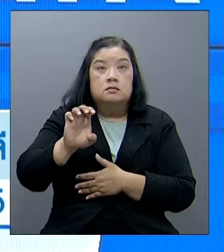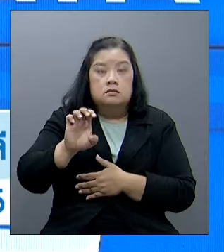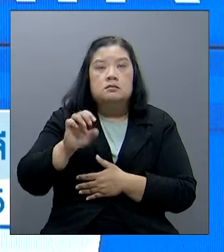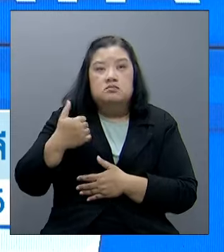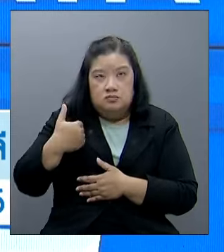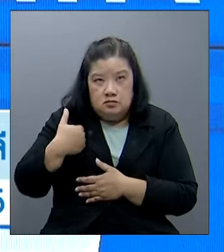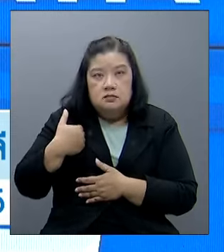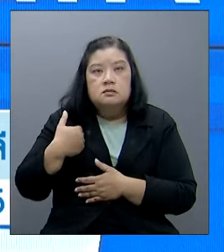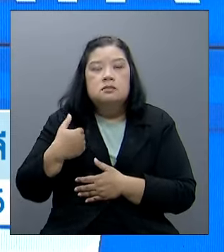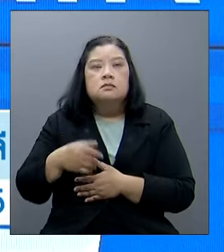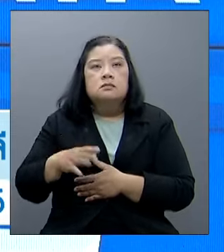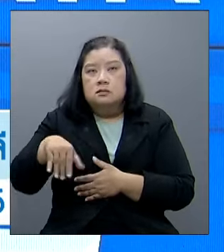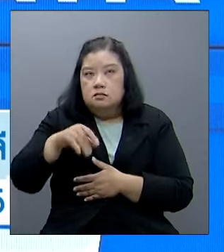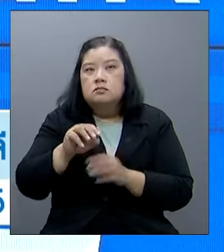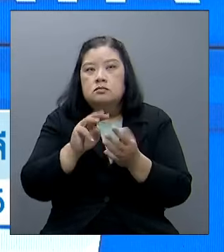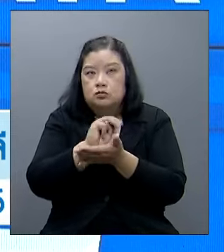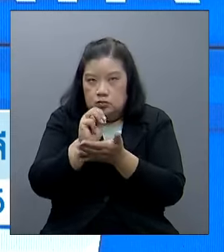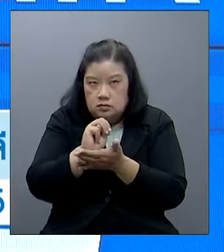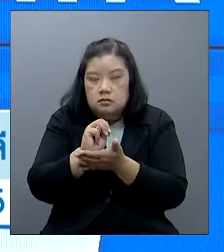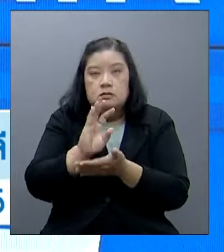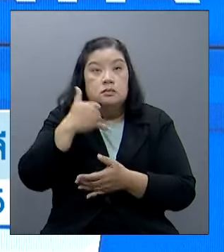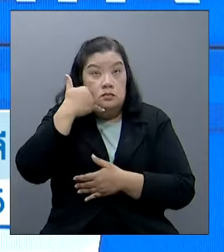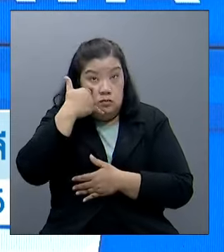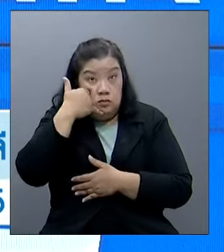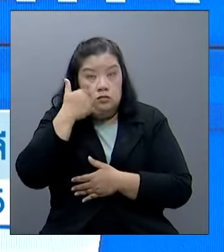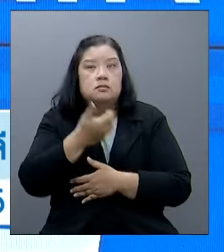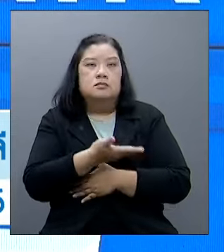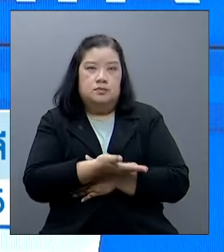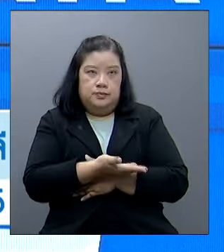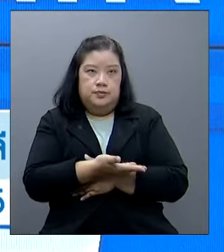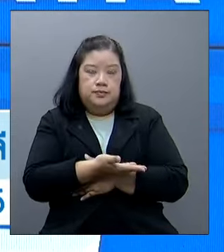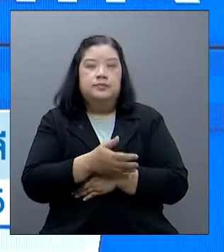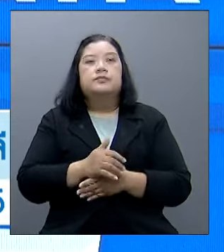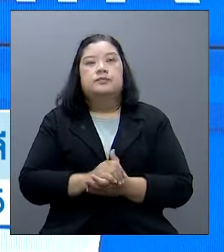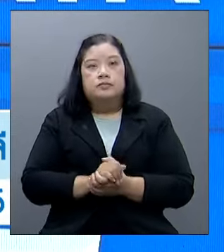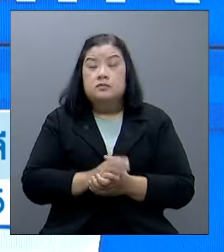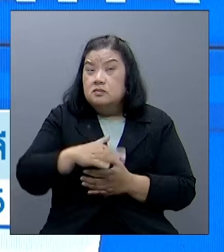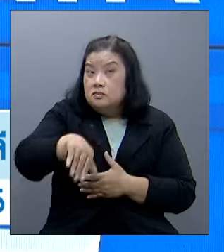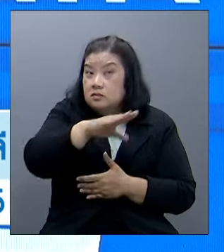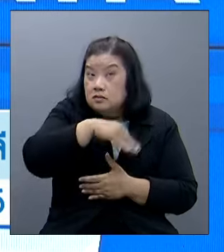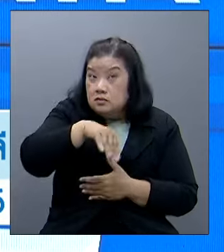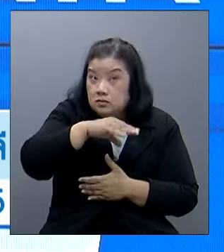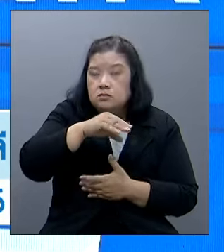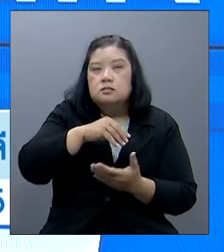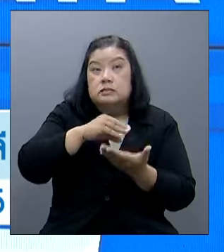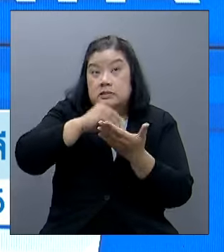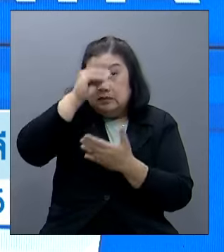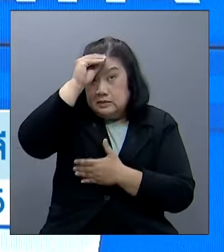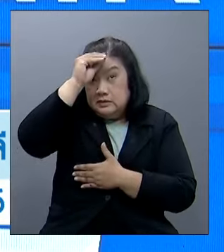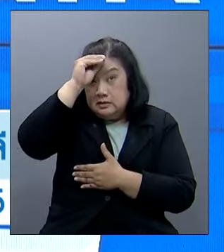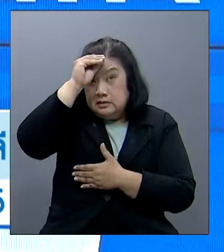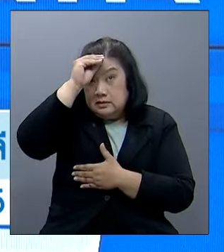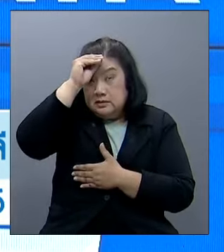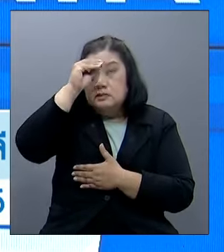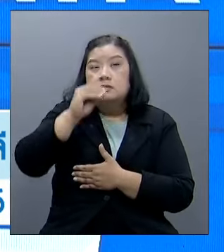าลี Foundation หรือตามหมายเลขโทรศัพท์ที่ขึ้นอยู่ตรงนี้นะคะคุณผู้ชมซึ่งการเรียนณตรงนี้อย่างที่เราบอกไปค่ะคุ